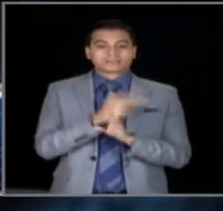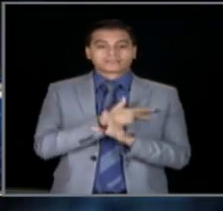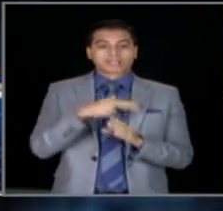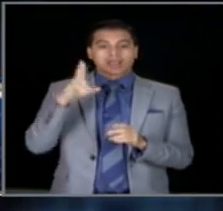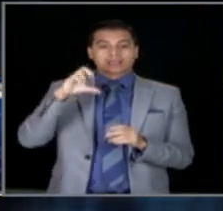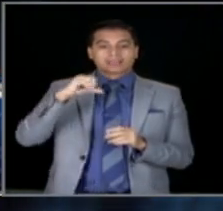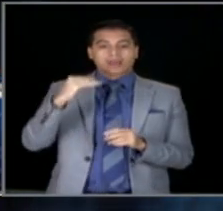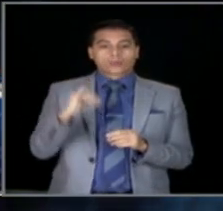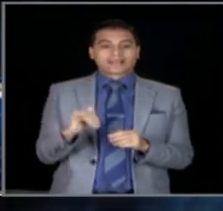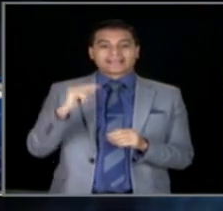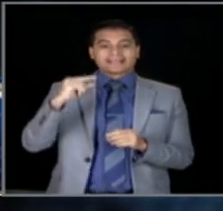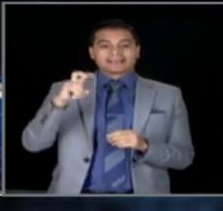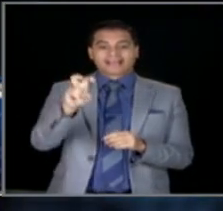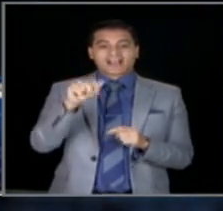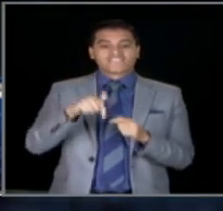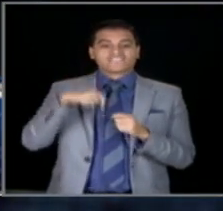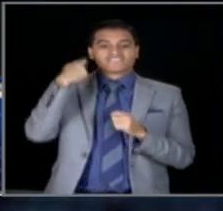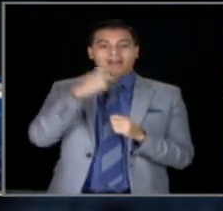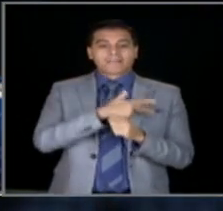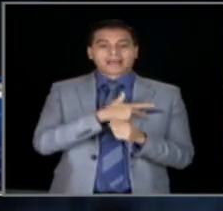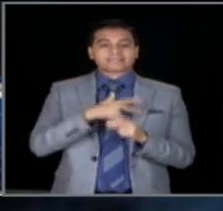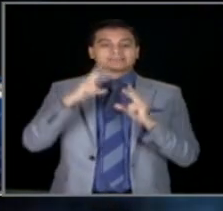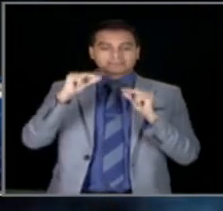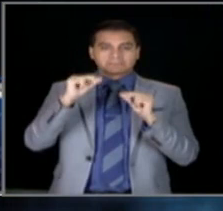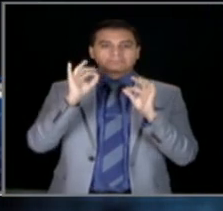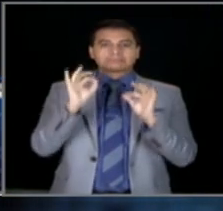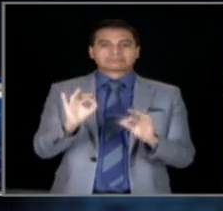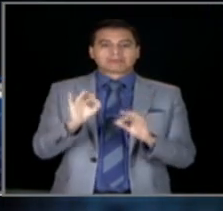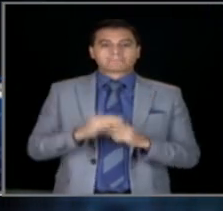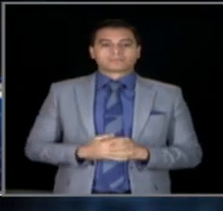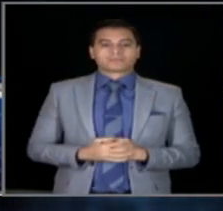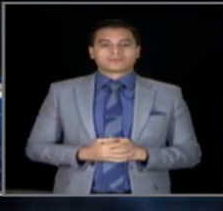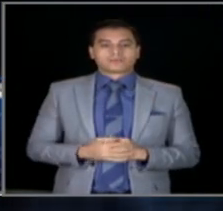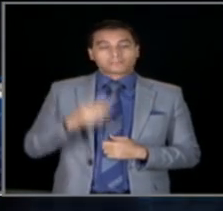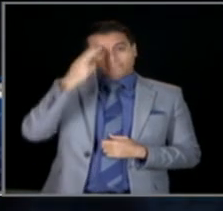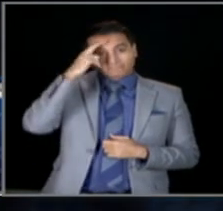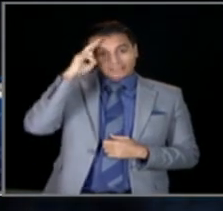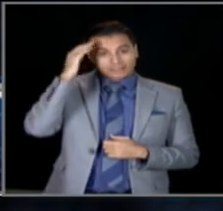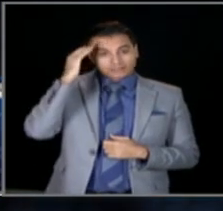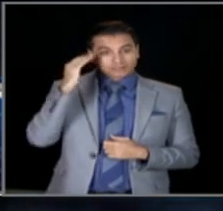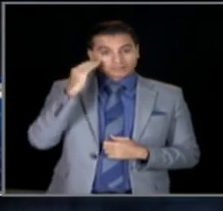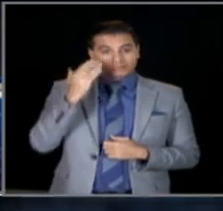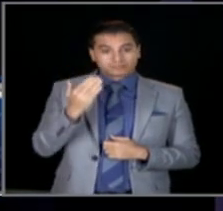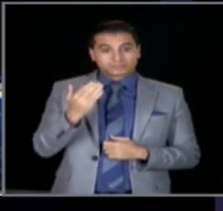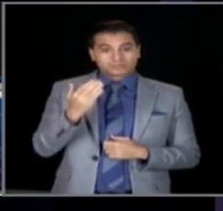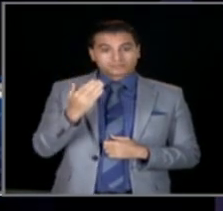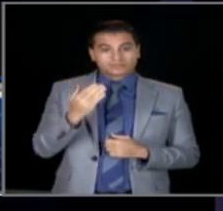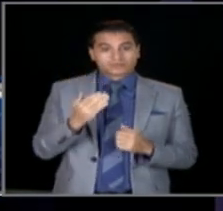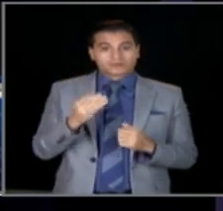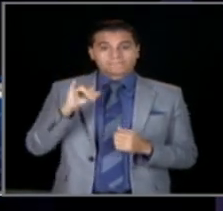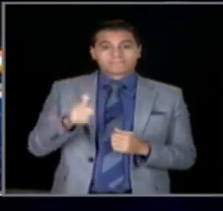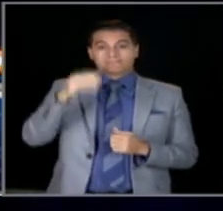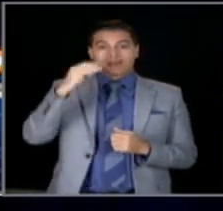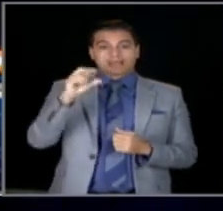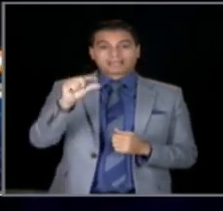فنانة راحلة قامت بدور توحيدة في الفيلم الذي يحمل نفس الاسم، فمن هي؟ مجد